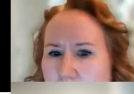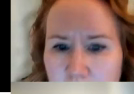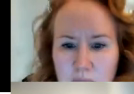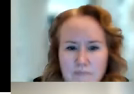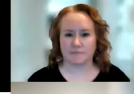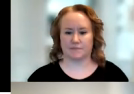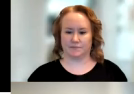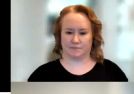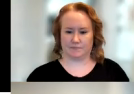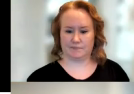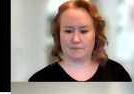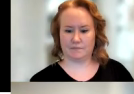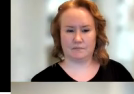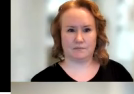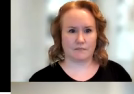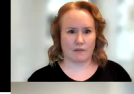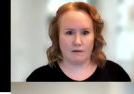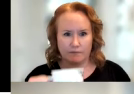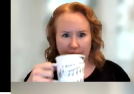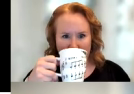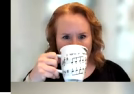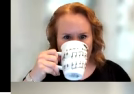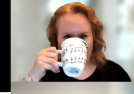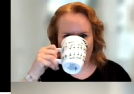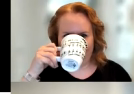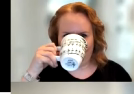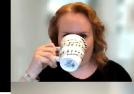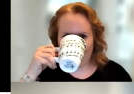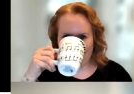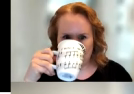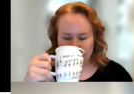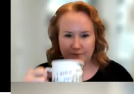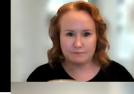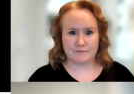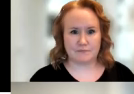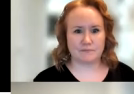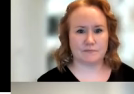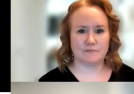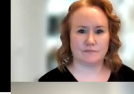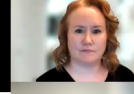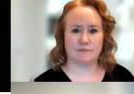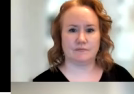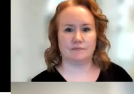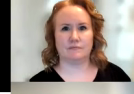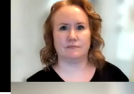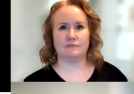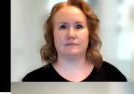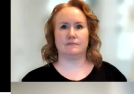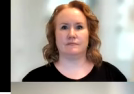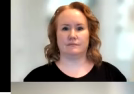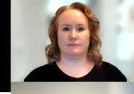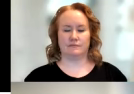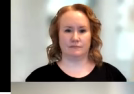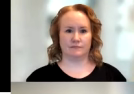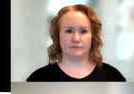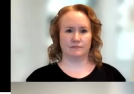litt. Og så har vi det vi kaller minimumsharmoniserende direktiver, og det direktiver